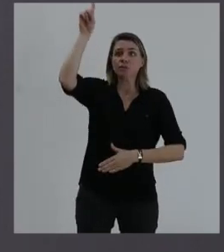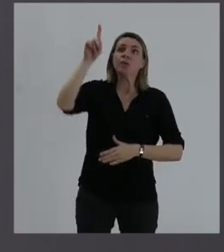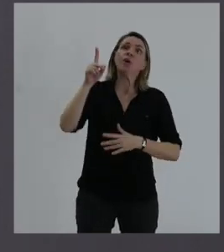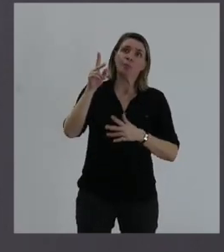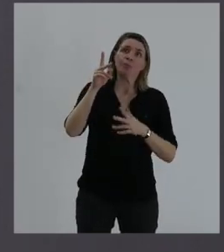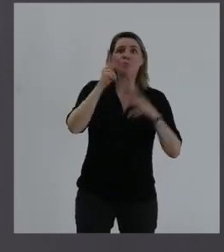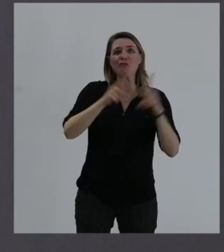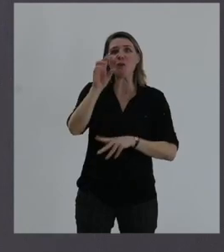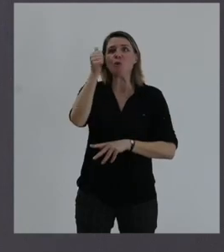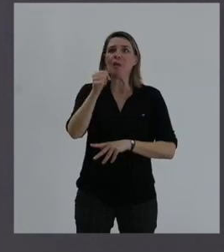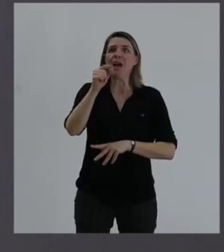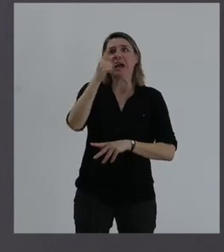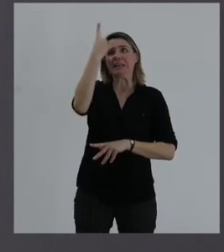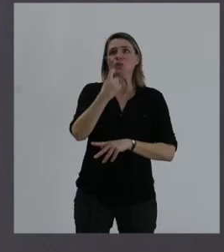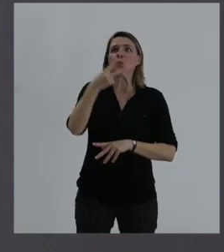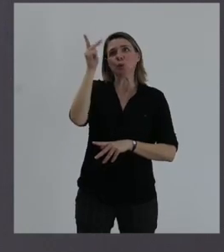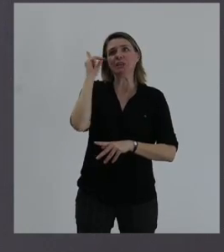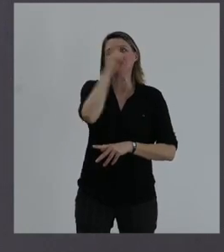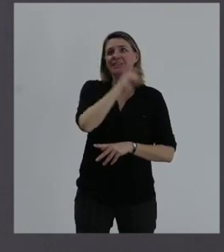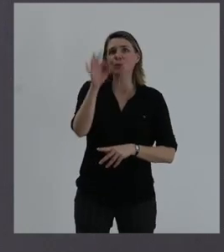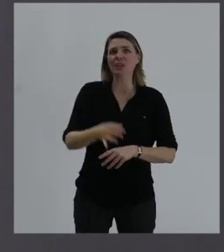la plus difficile, mais n'hésitez pas.